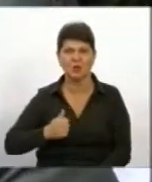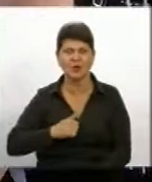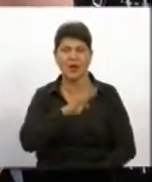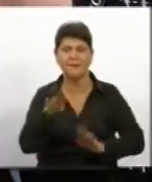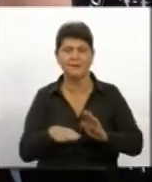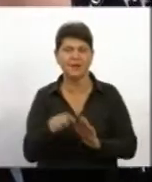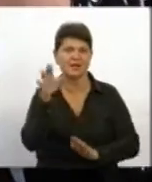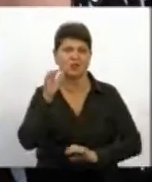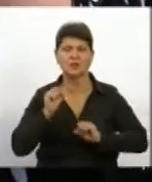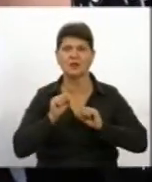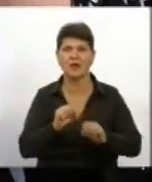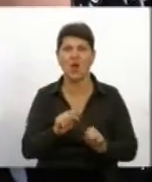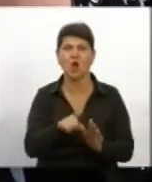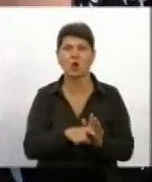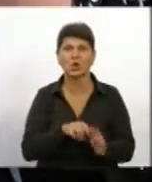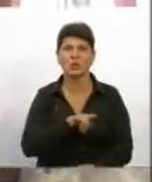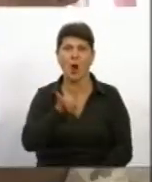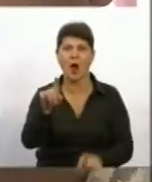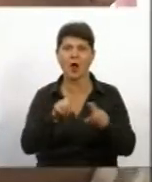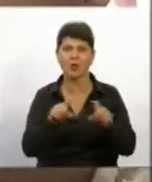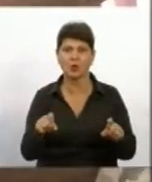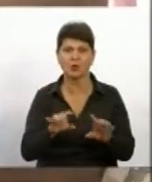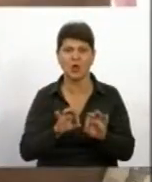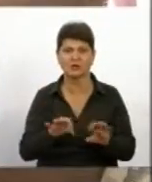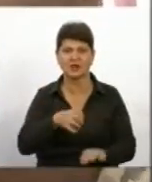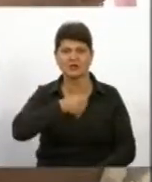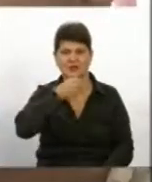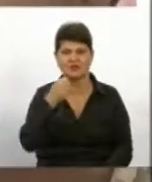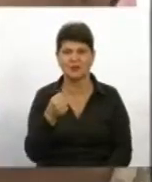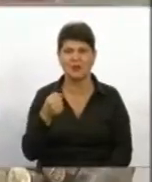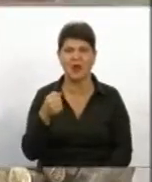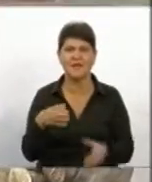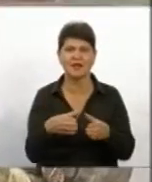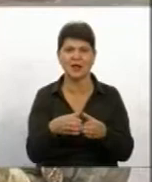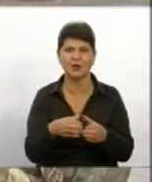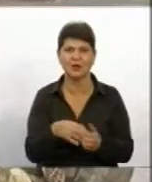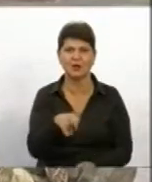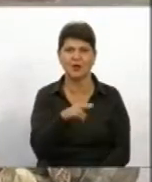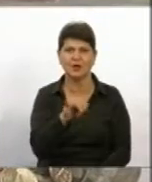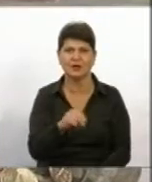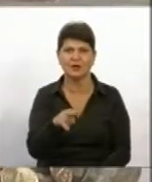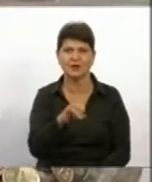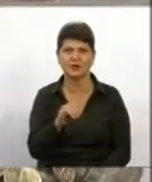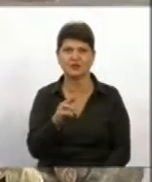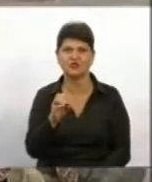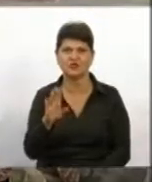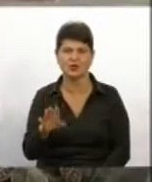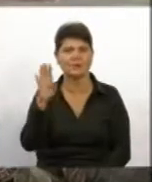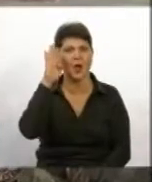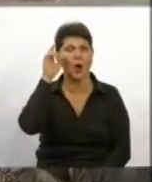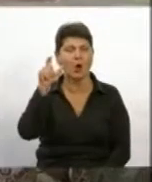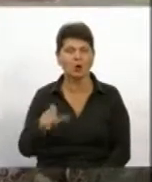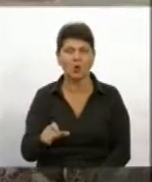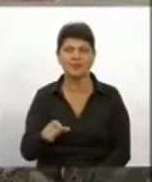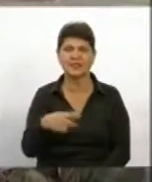оборони Донецького аеропорту, розповідає старшина батальйону Андрій Дідіщев. Хлопці вирушили 20 січня